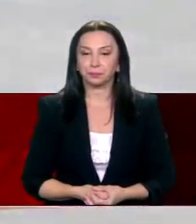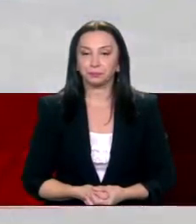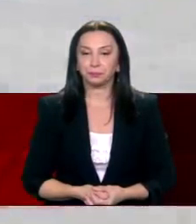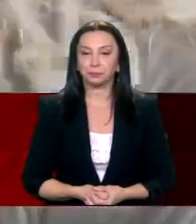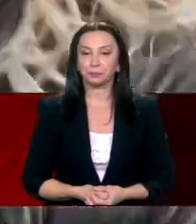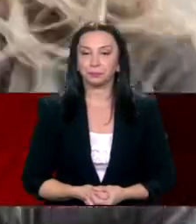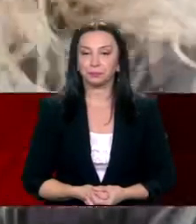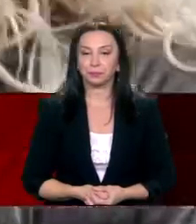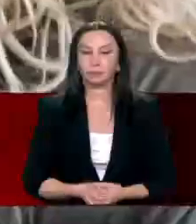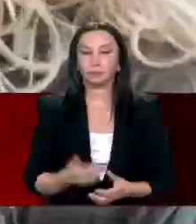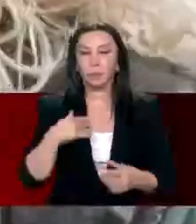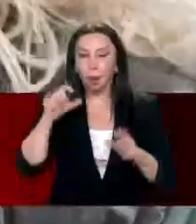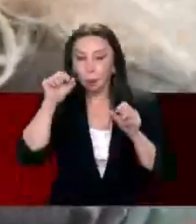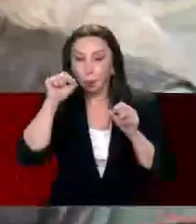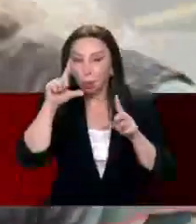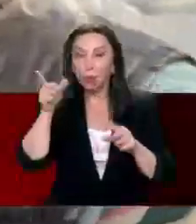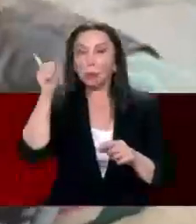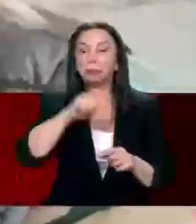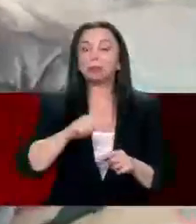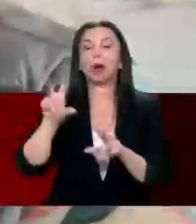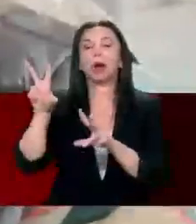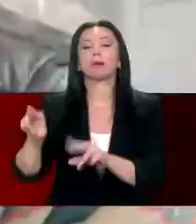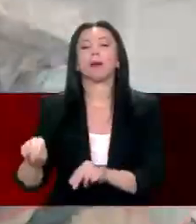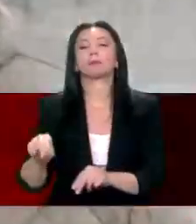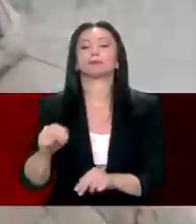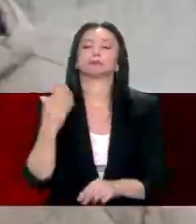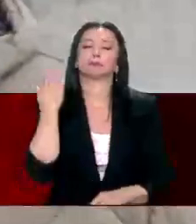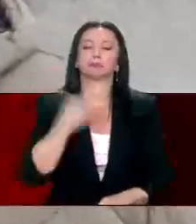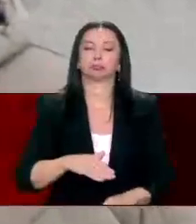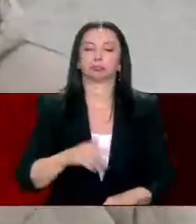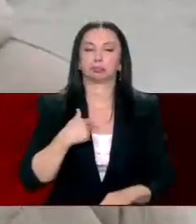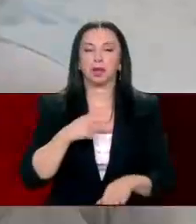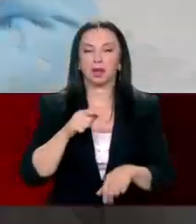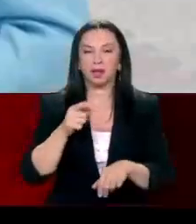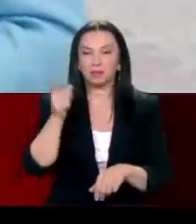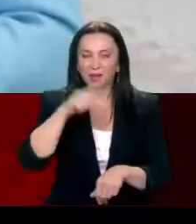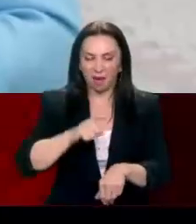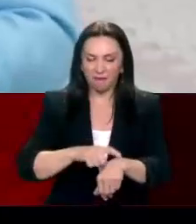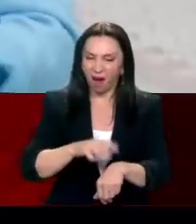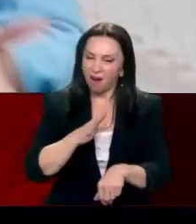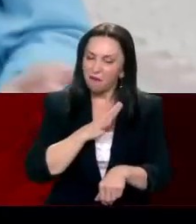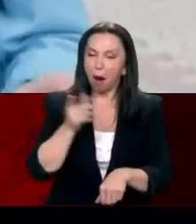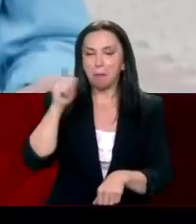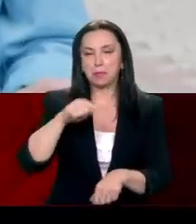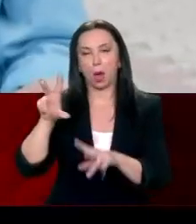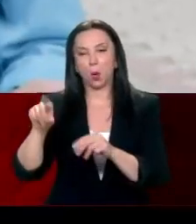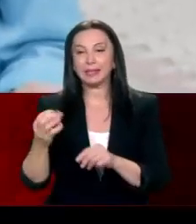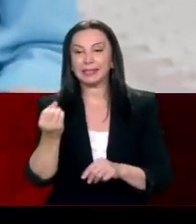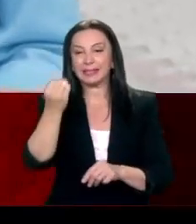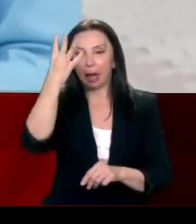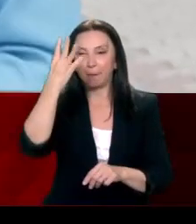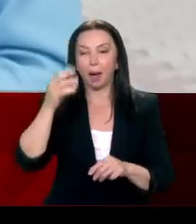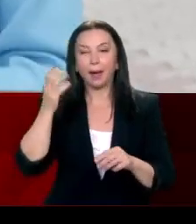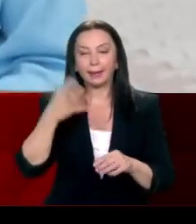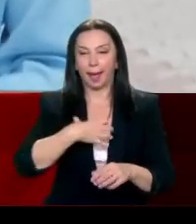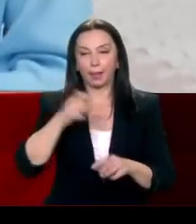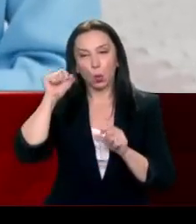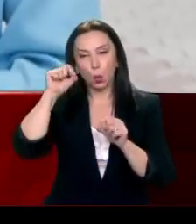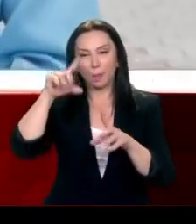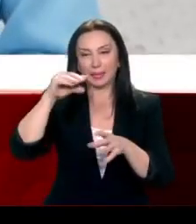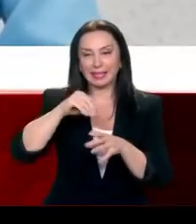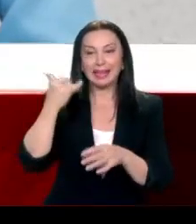Günü öldüremem. Uyandım mı yatağa bir daha asla yatmam. Vaktim varsa yatarım. Sabah uyanmak için alarm kuruyorsunuz ancak alarmdan